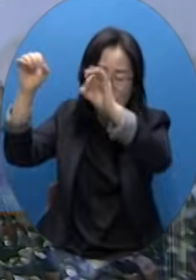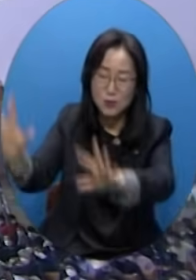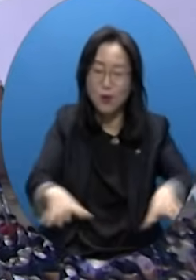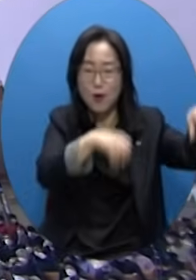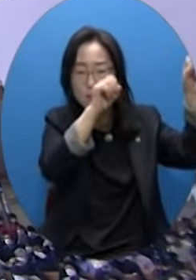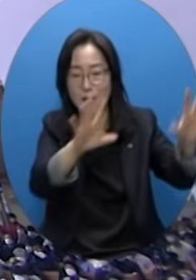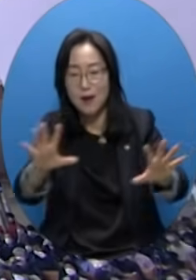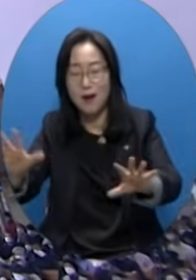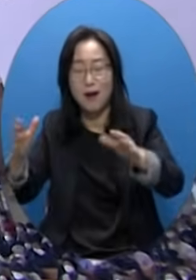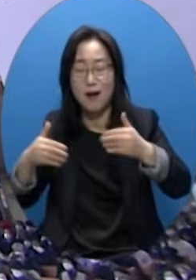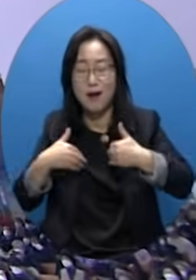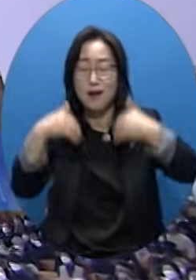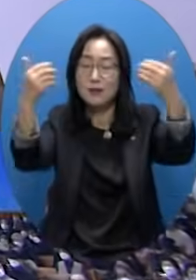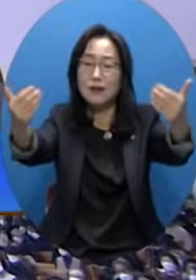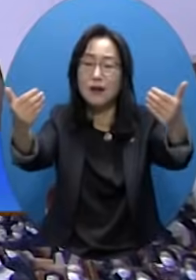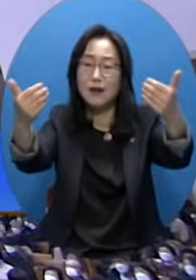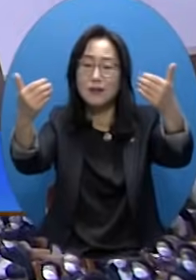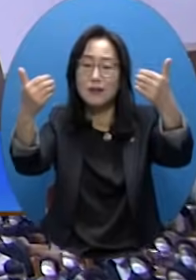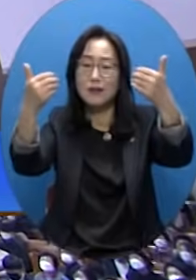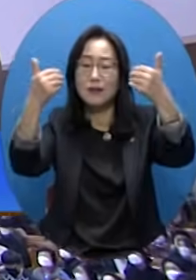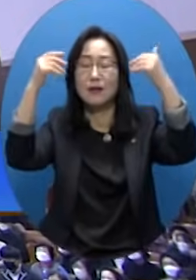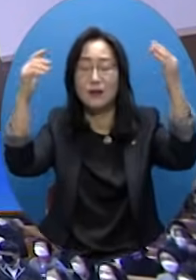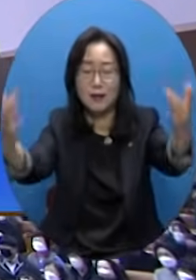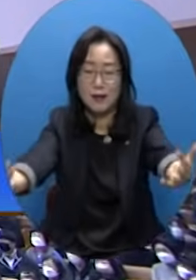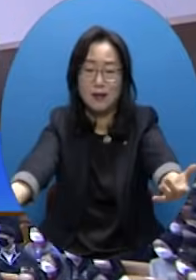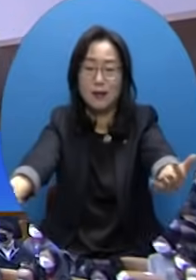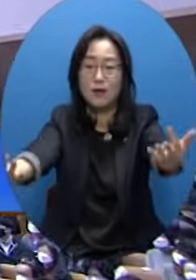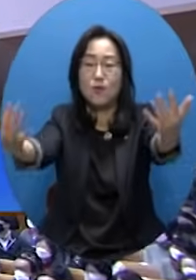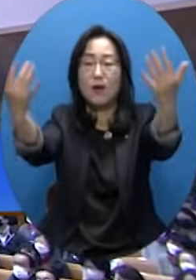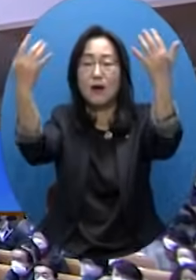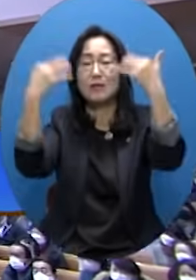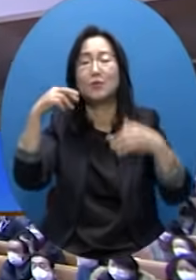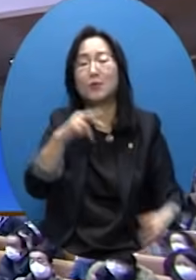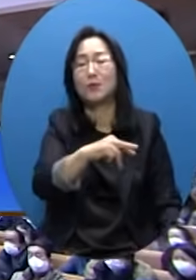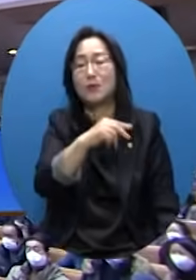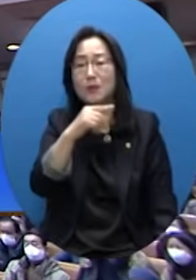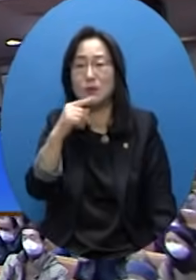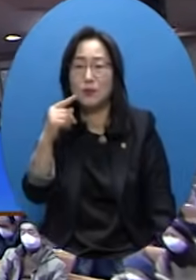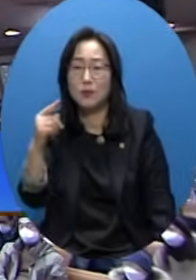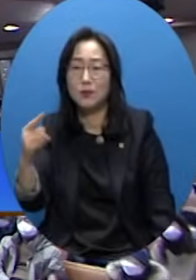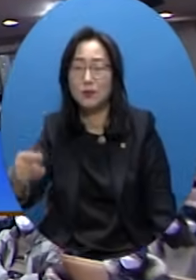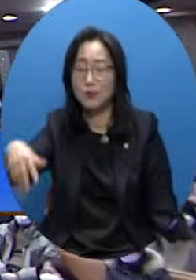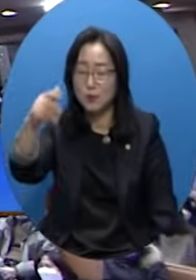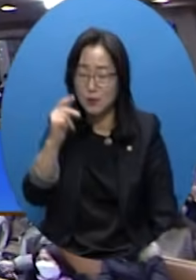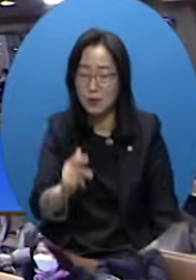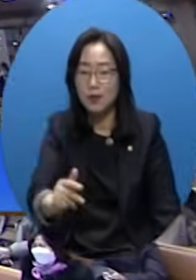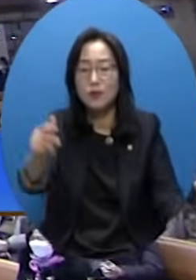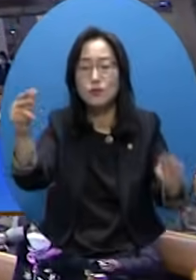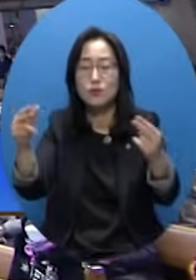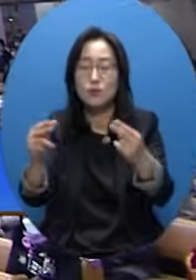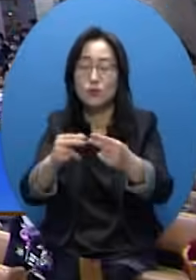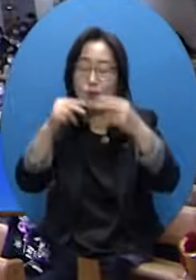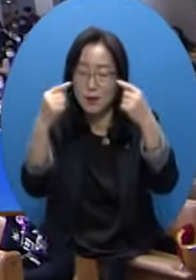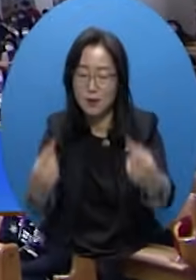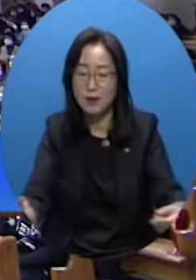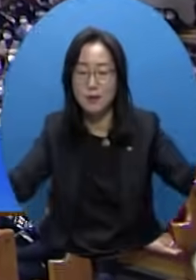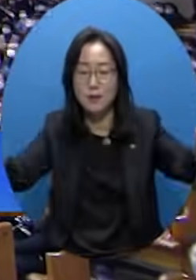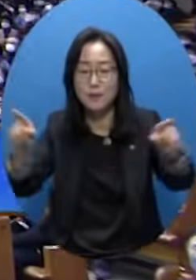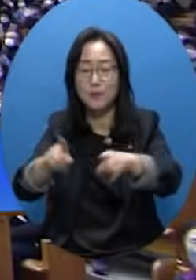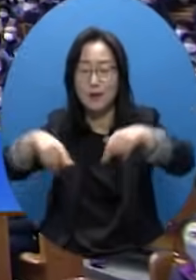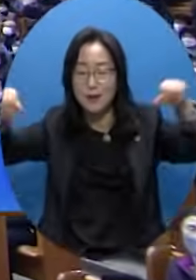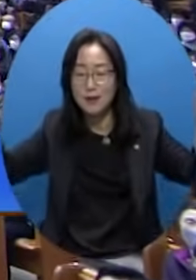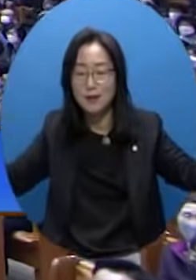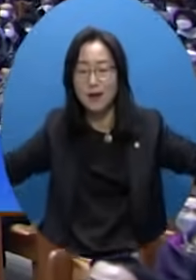돈 알아야해 와도 5 주와 함께